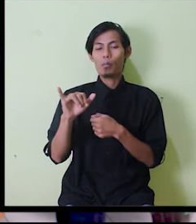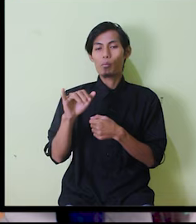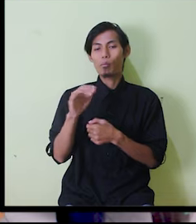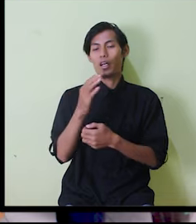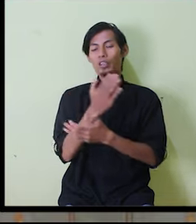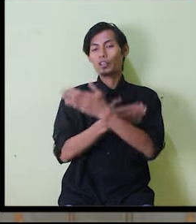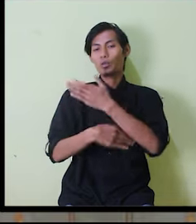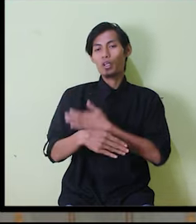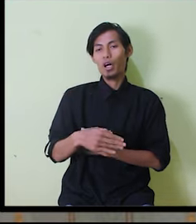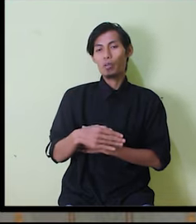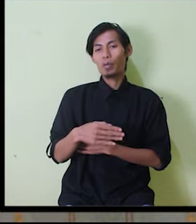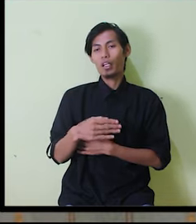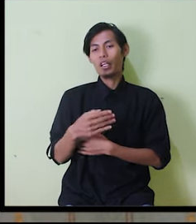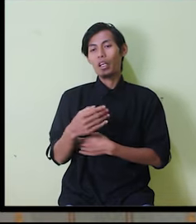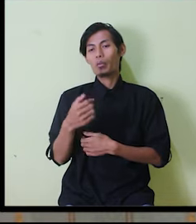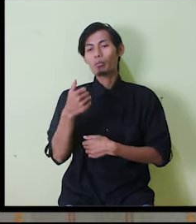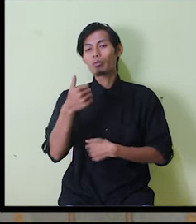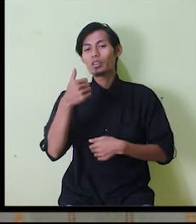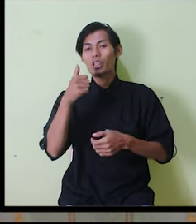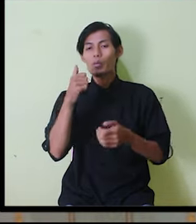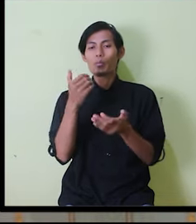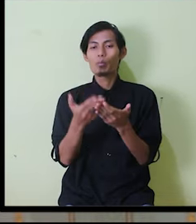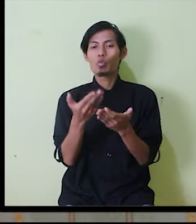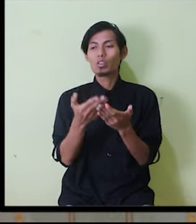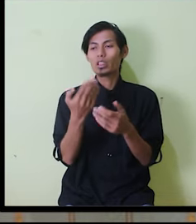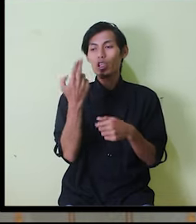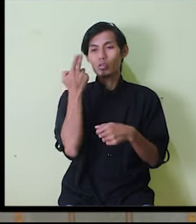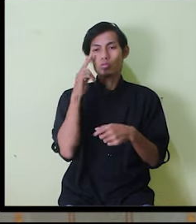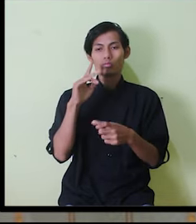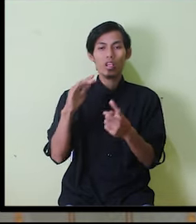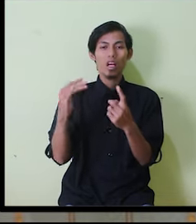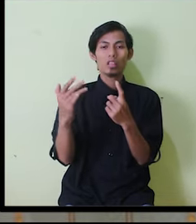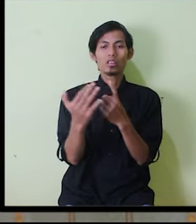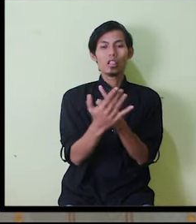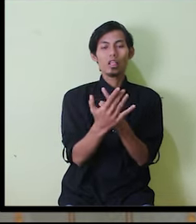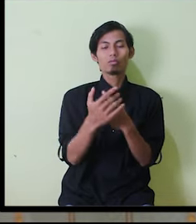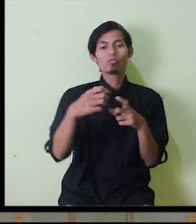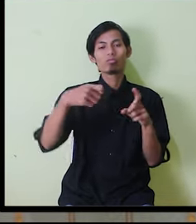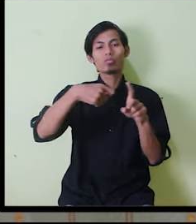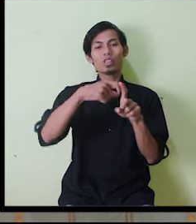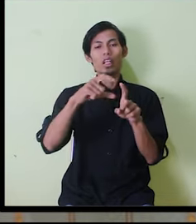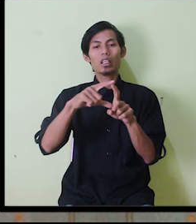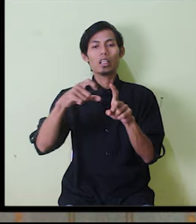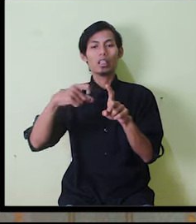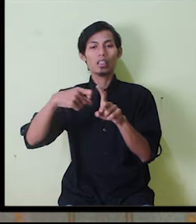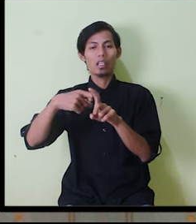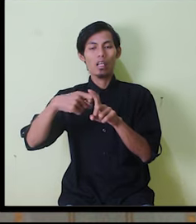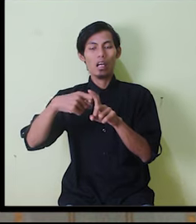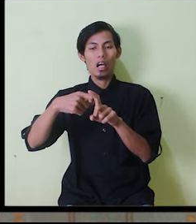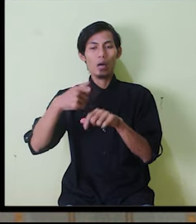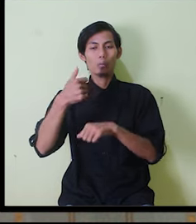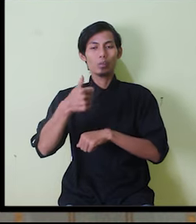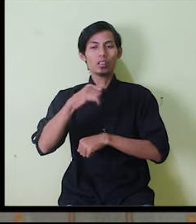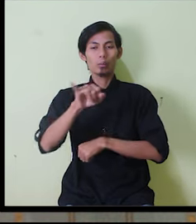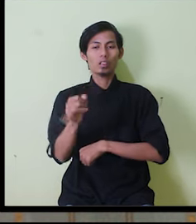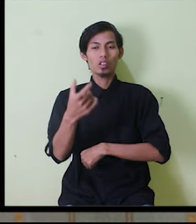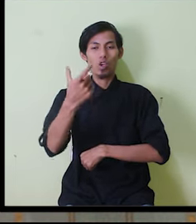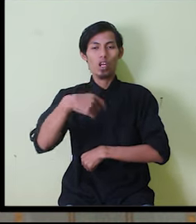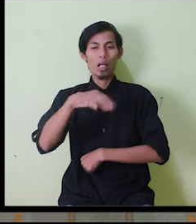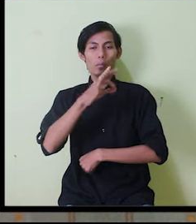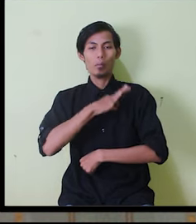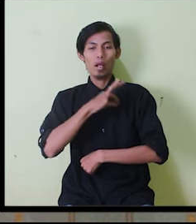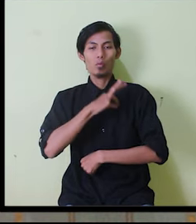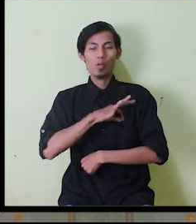Kelurahan ini sehingga bisa membuktikan kepada masyarakat bahwa KDK benar-benar menjadi orang yang bisa